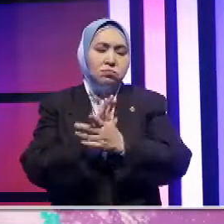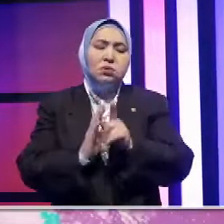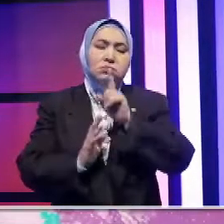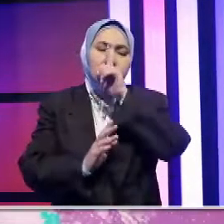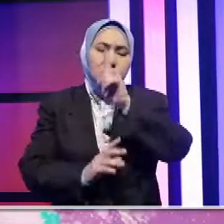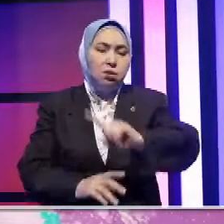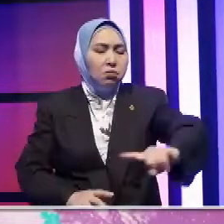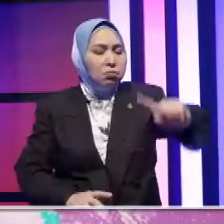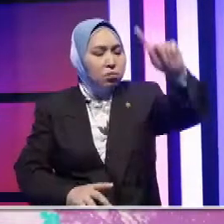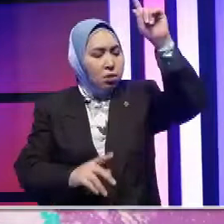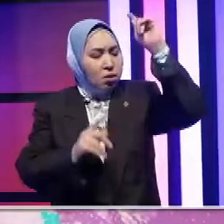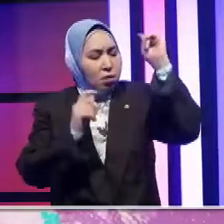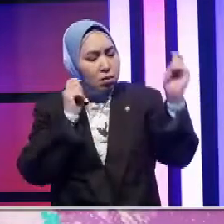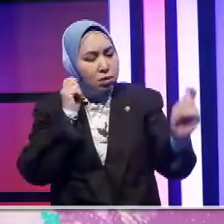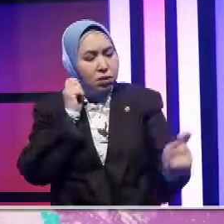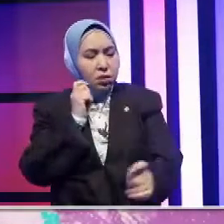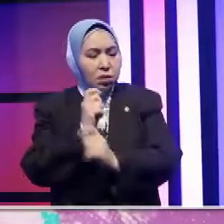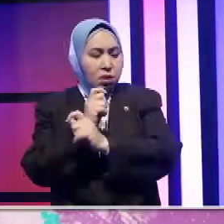بذات